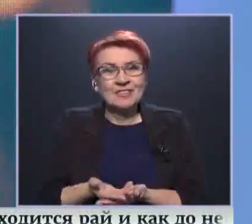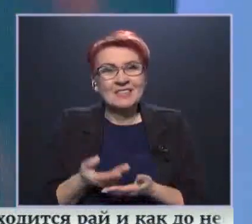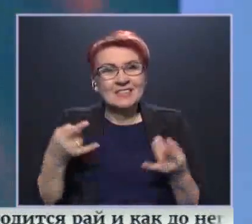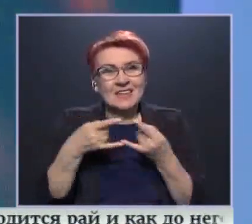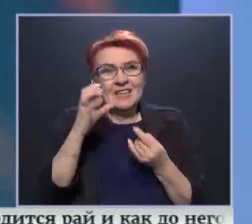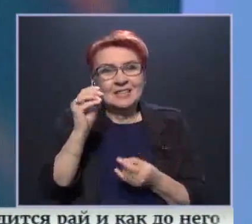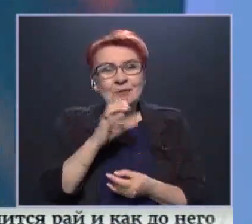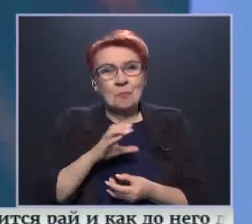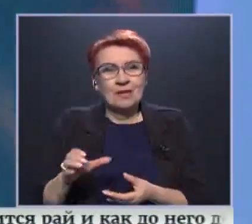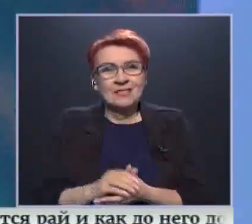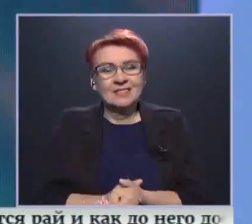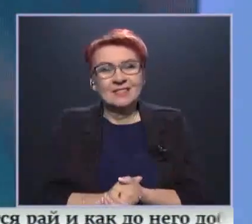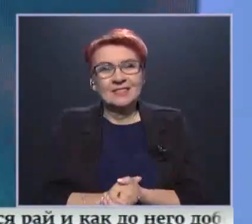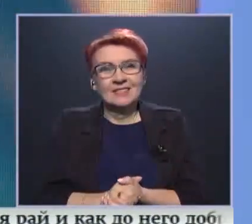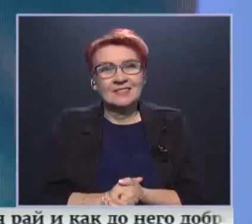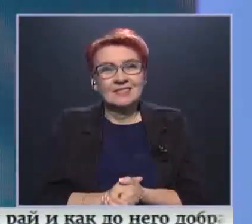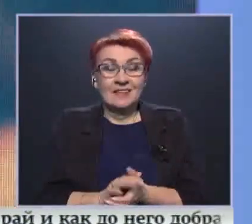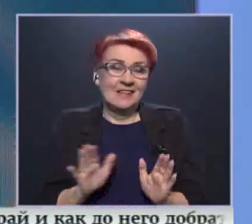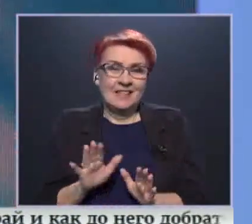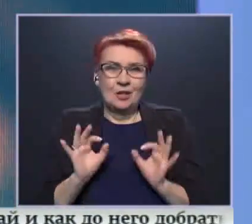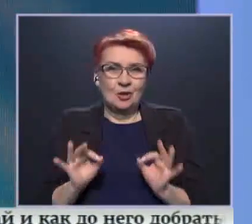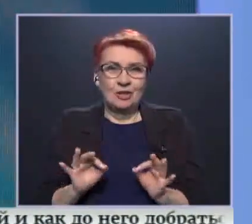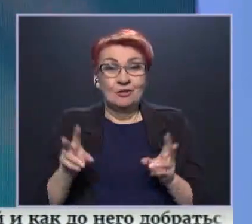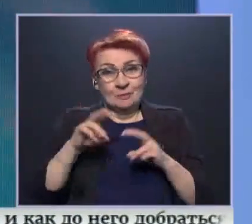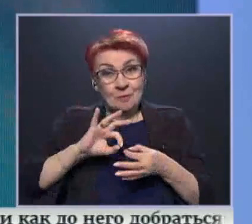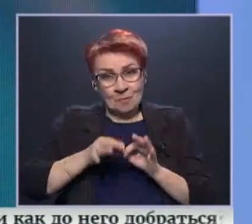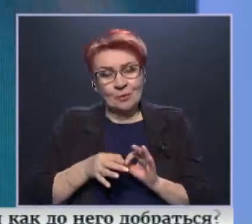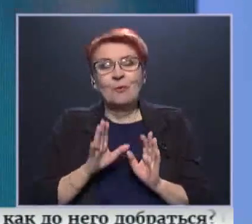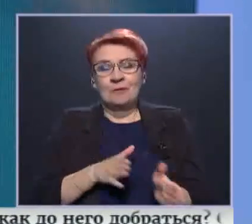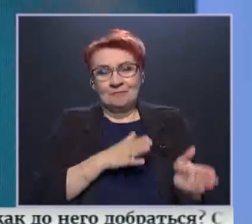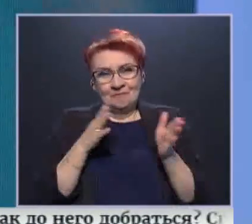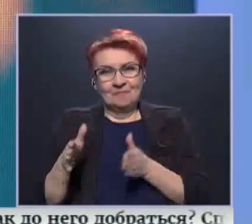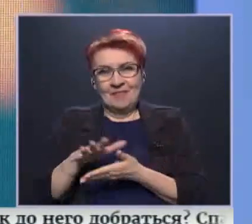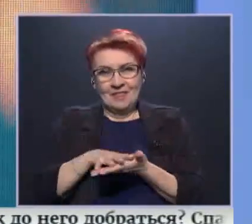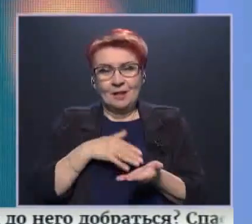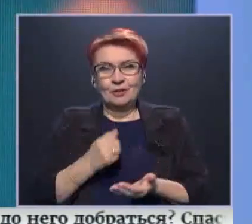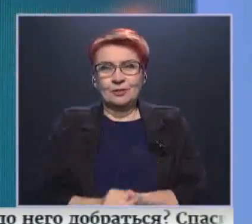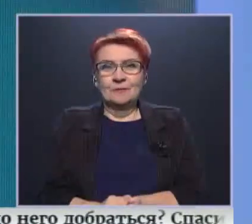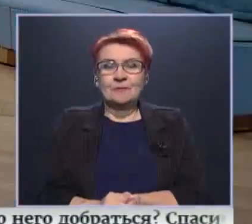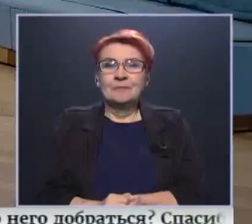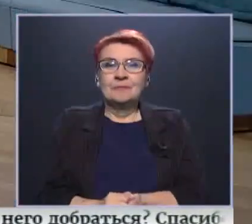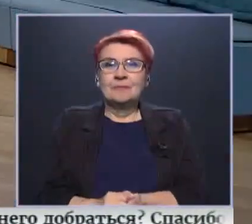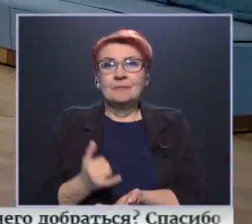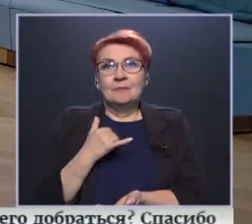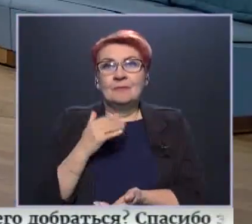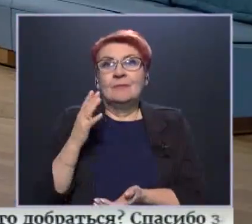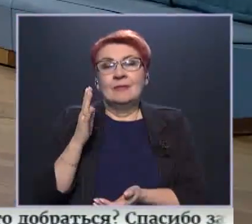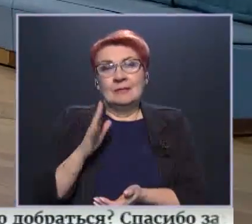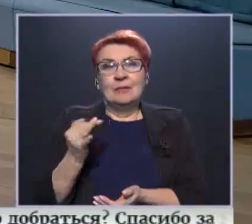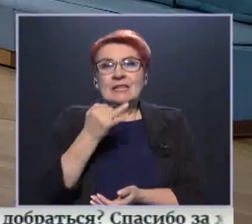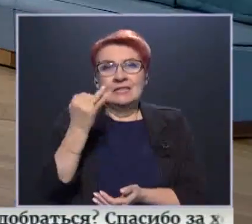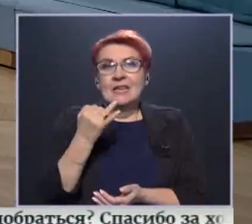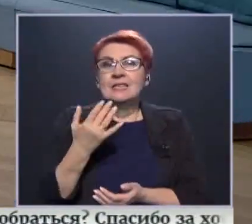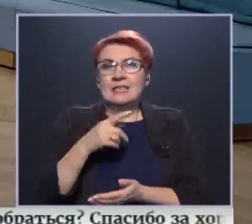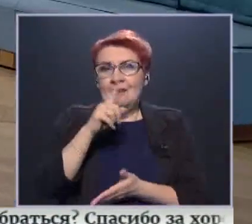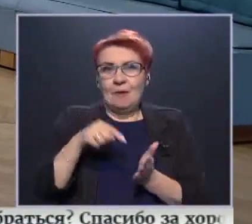телеканал. Нет, конечно. Но я думаю, мы разобрали подробно. Давайте дальше. Да, давайте. У нас, кстати, был на видеоволе очень интересный вопрос. Друзья,